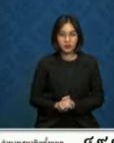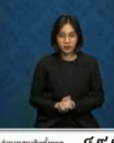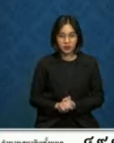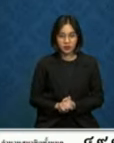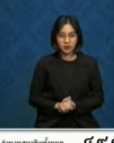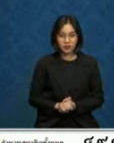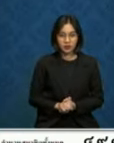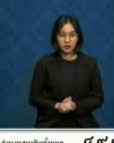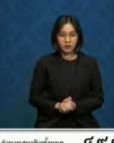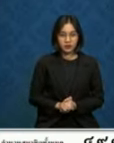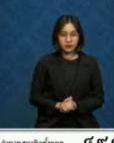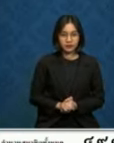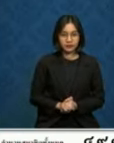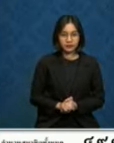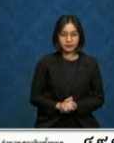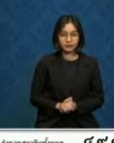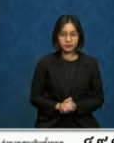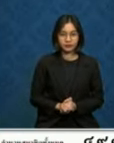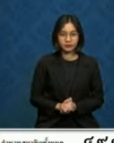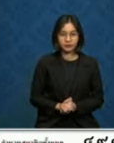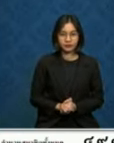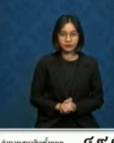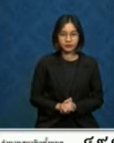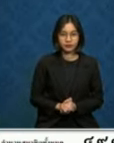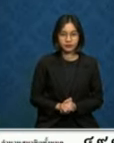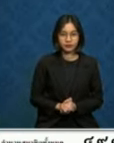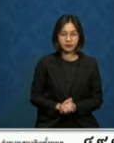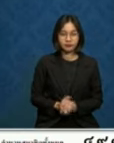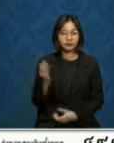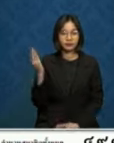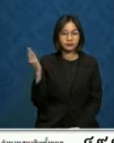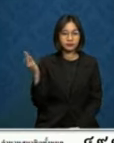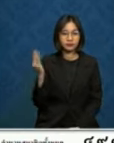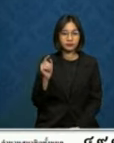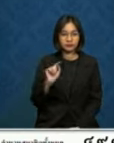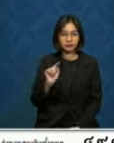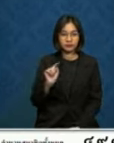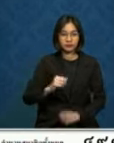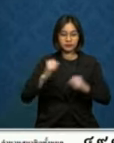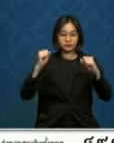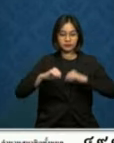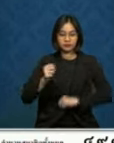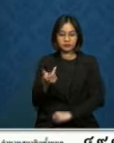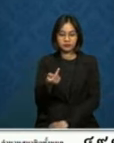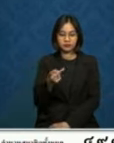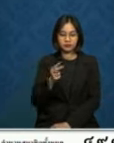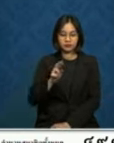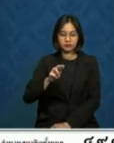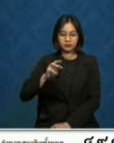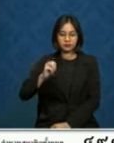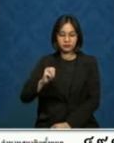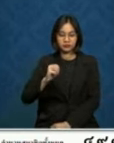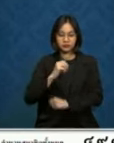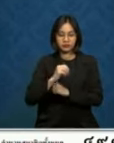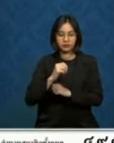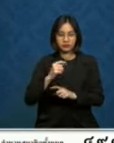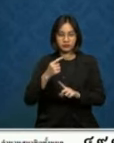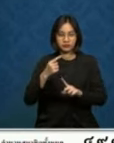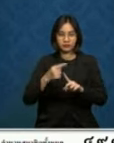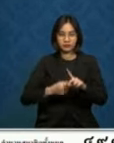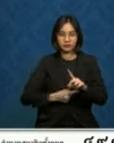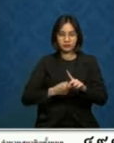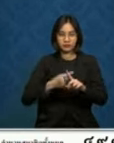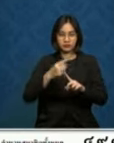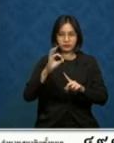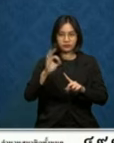ขอสไลด์ถัดไปได้เลยครับมาดูด้านนี้ครับท่านประธานมติครม.นะครับปีวันที่